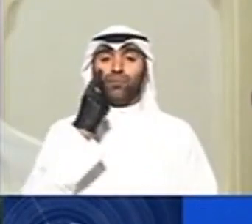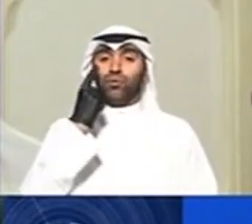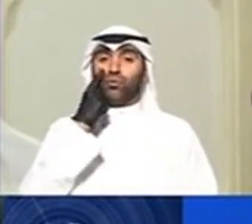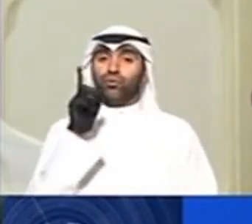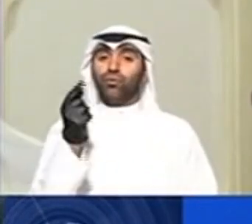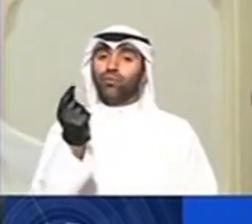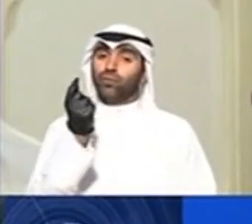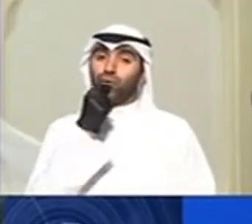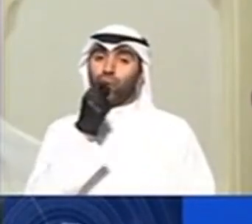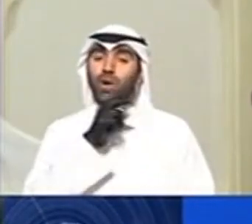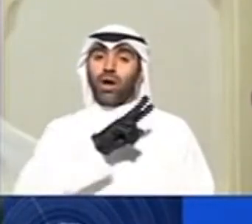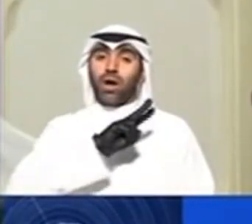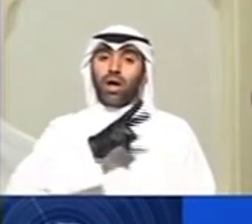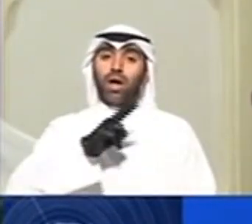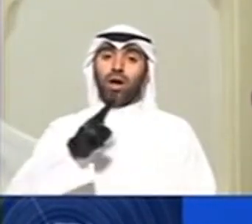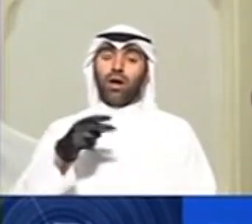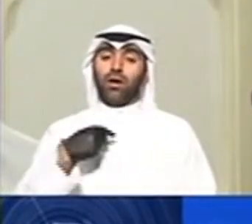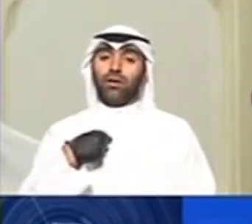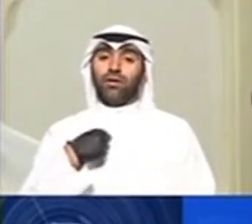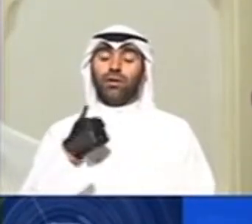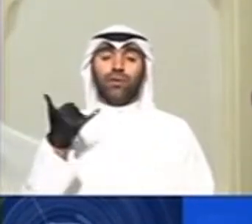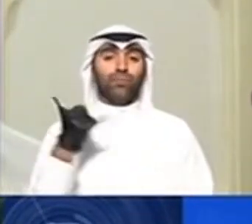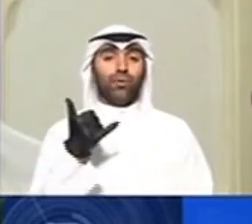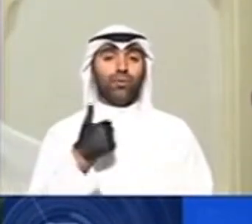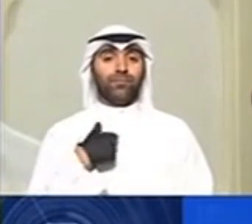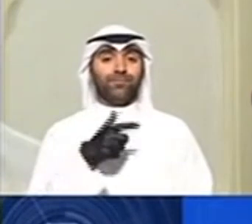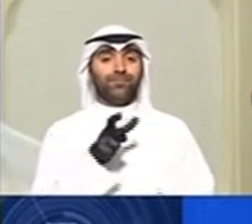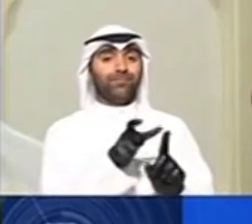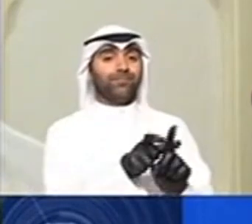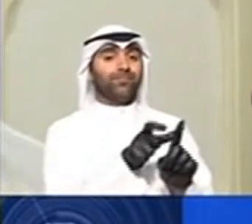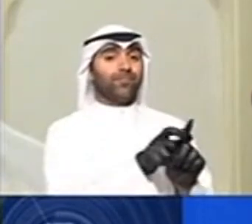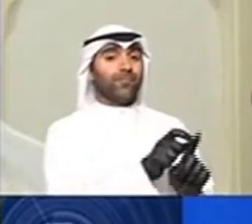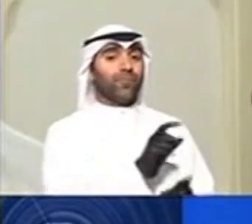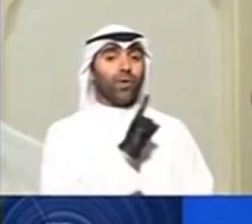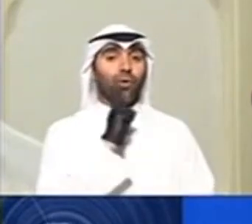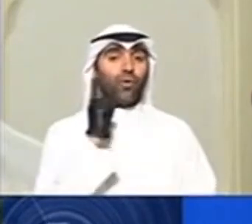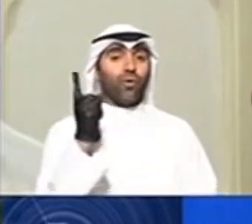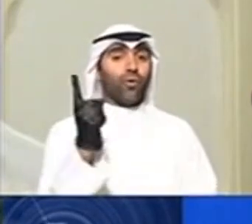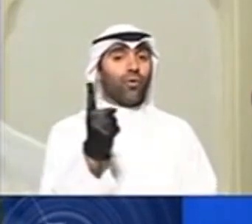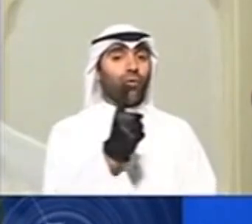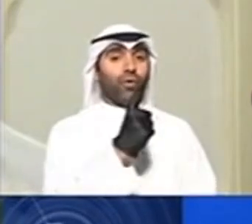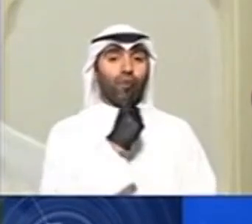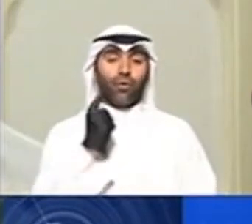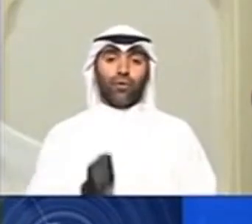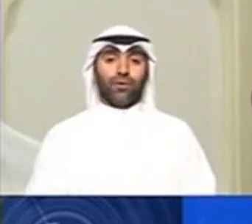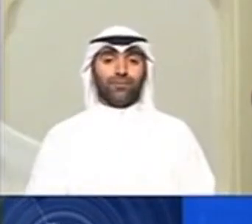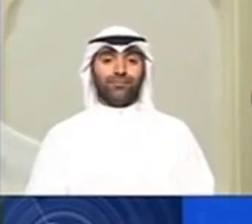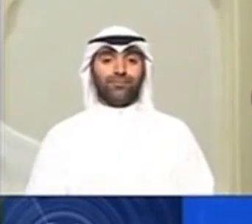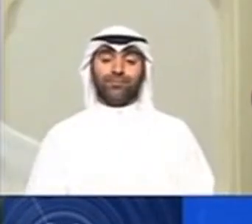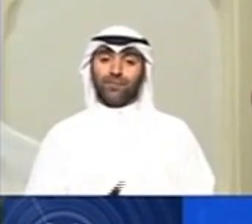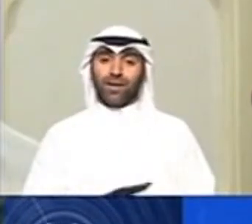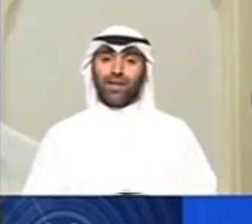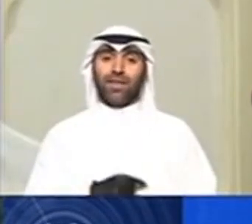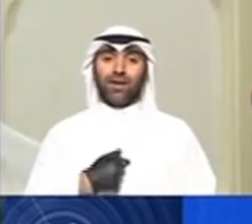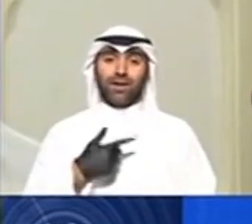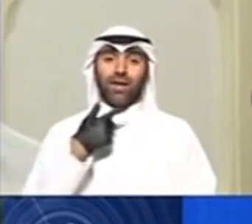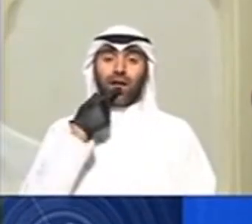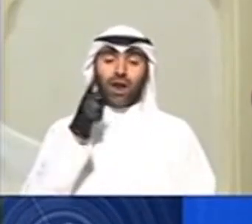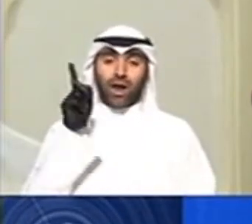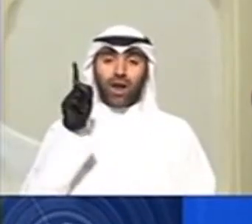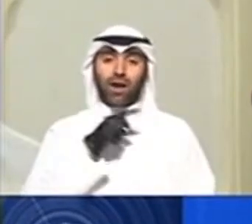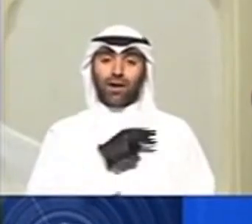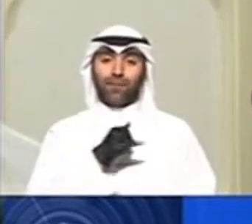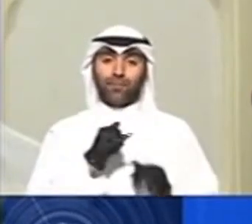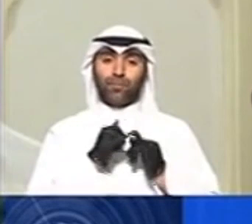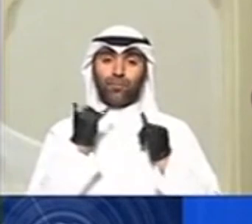هناك كثير من الادويه التي تم الاعلان عنها، ادويه علاج الملاريا وادويه علاج